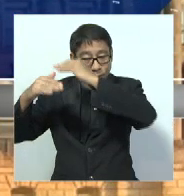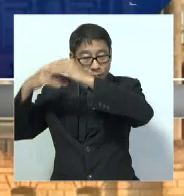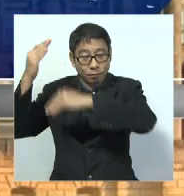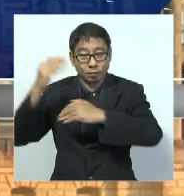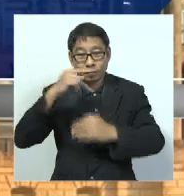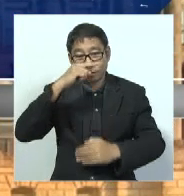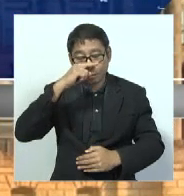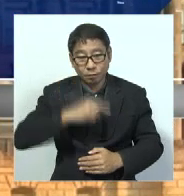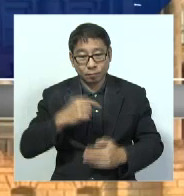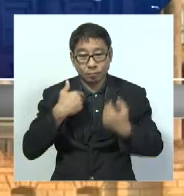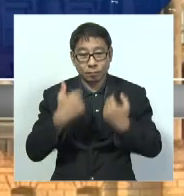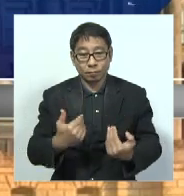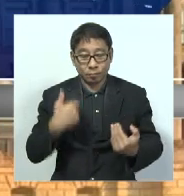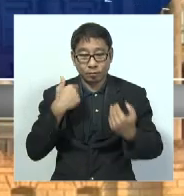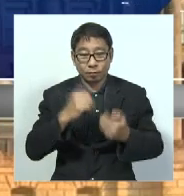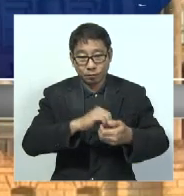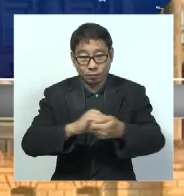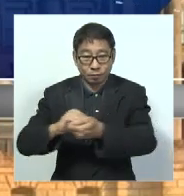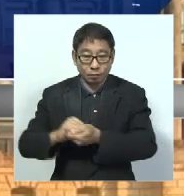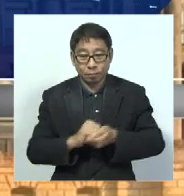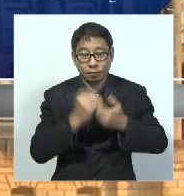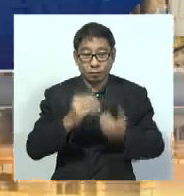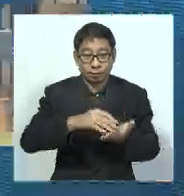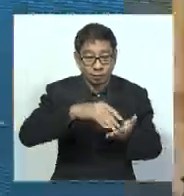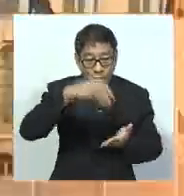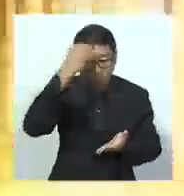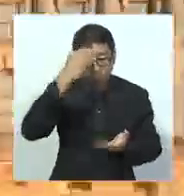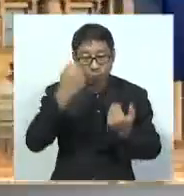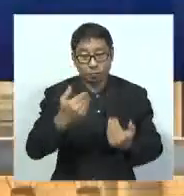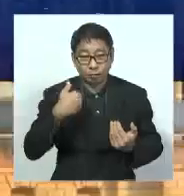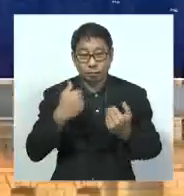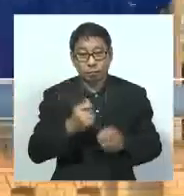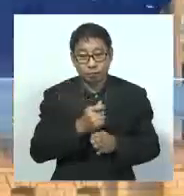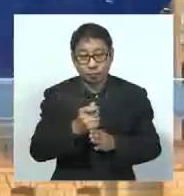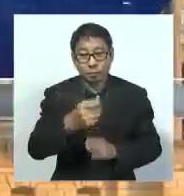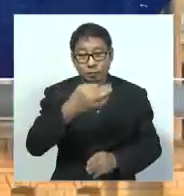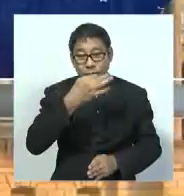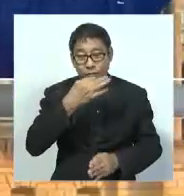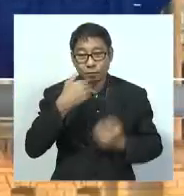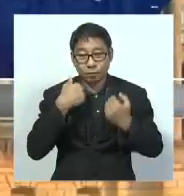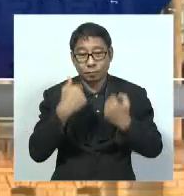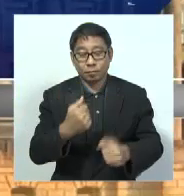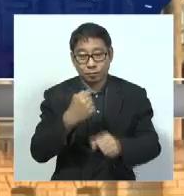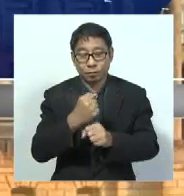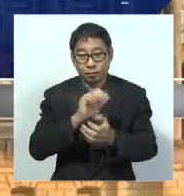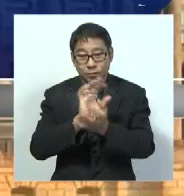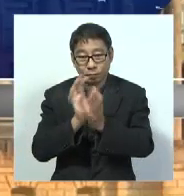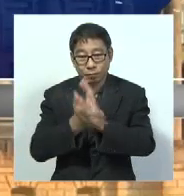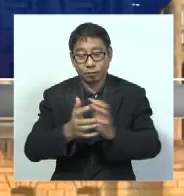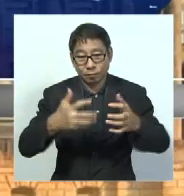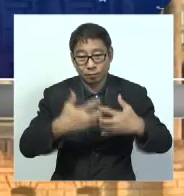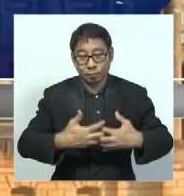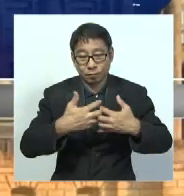ของไทยและเดินหน้าโครงการความร่วมมือพัฒนาการศึกษาในสาขาอาชีวศึกษาแปลงนโยบายอุตสาหกรรม 4.0